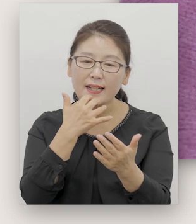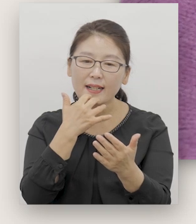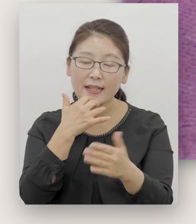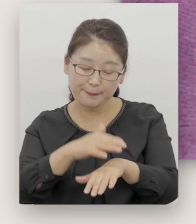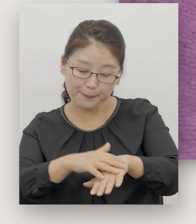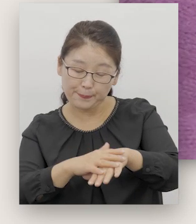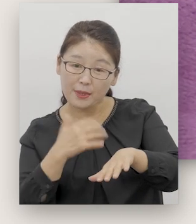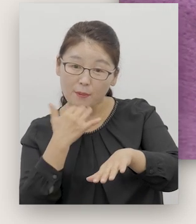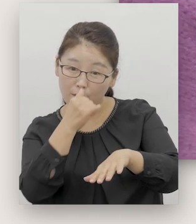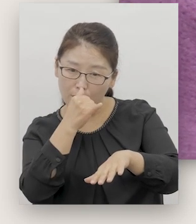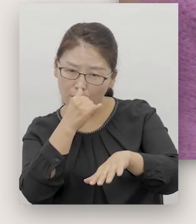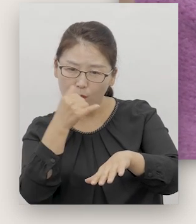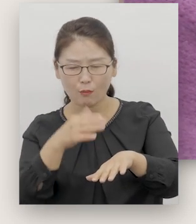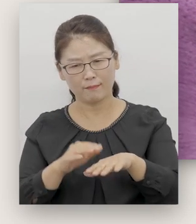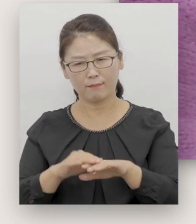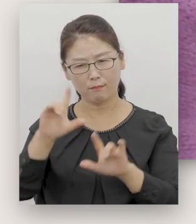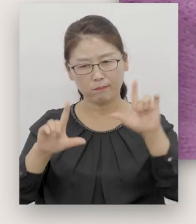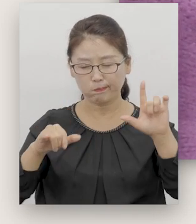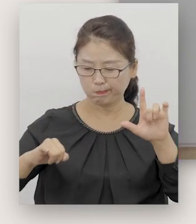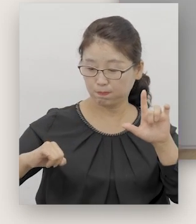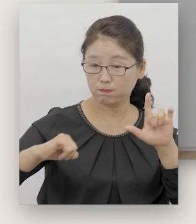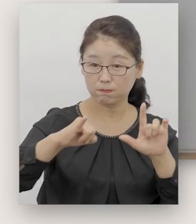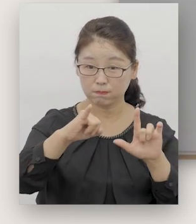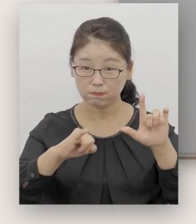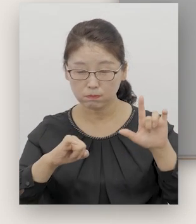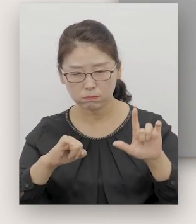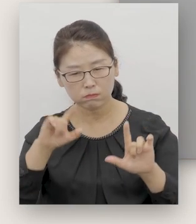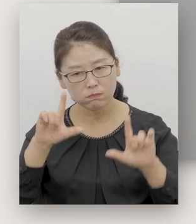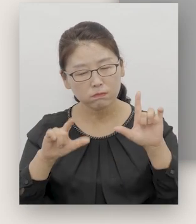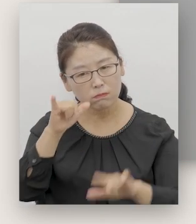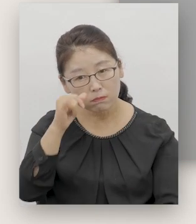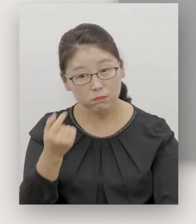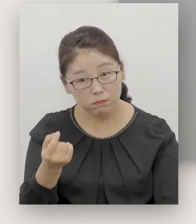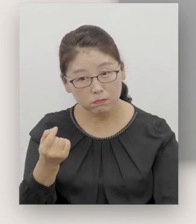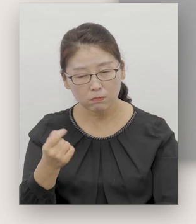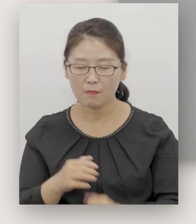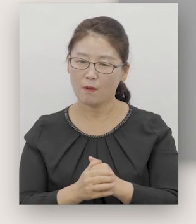기이하게 이제 기계적으로 표현되는 이제 이런 그림까지 이르르게 됩니다.